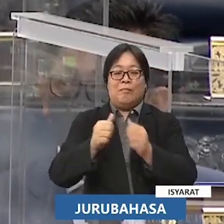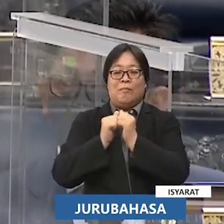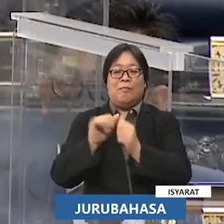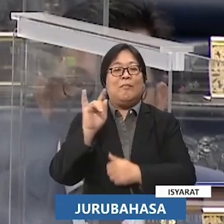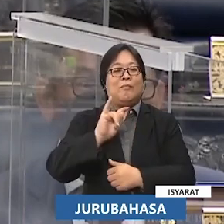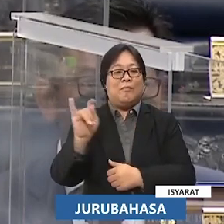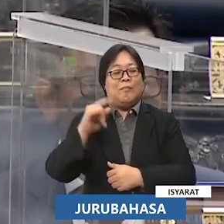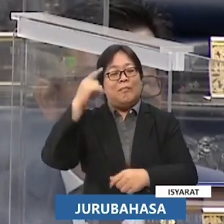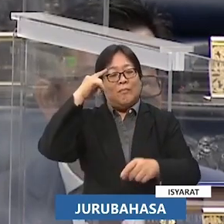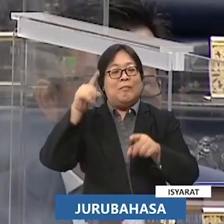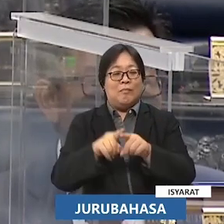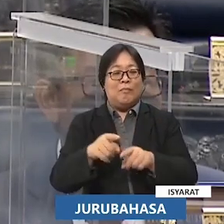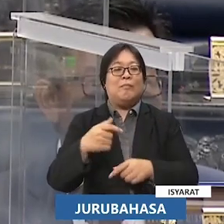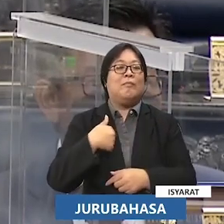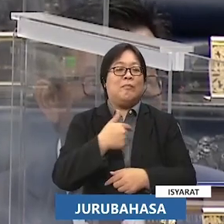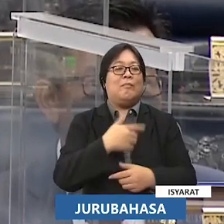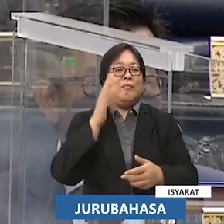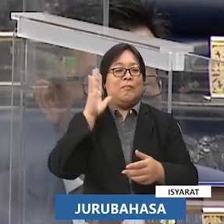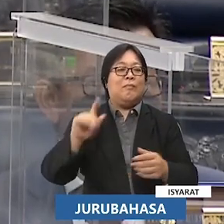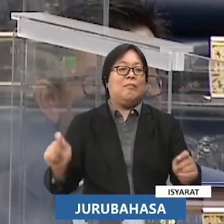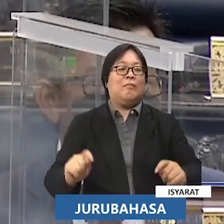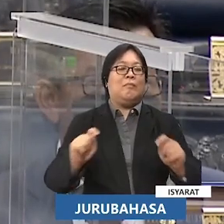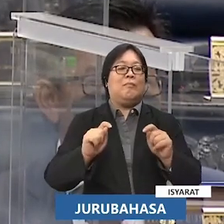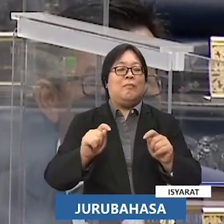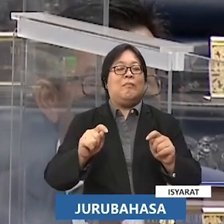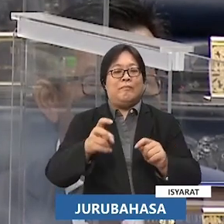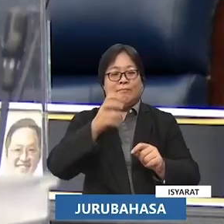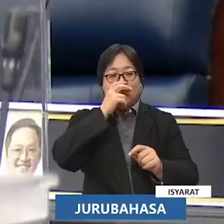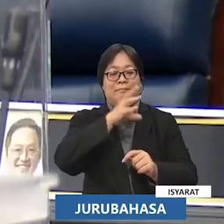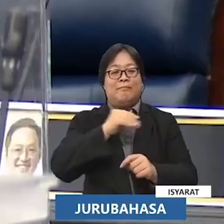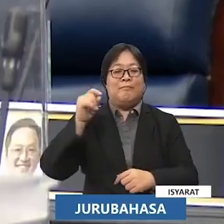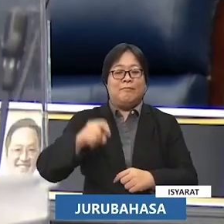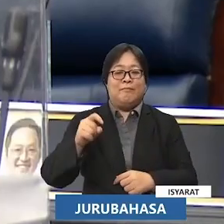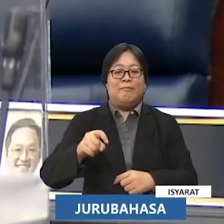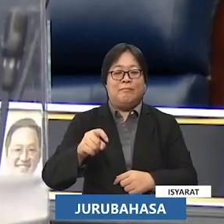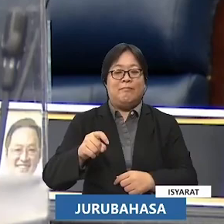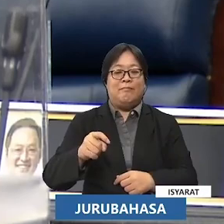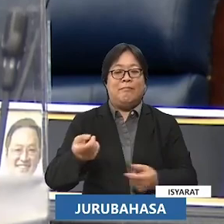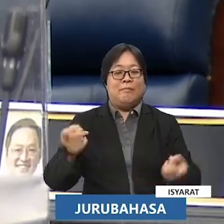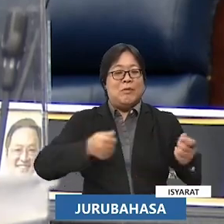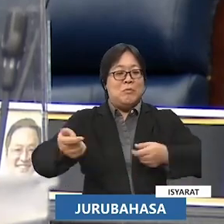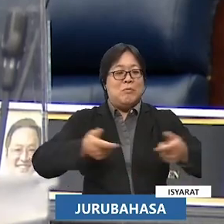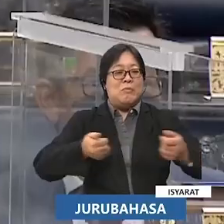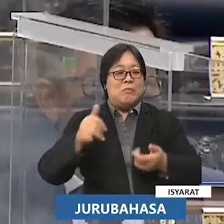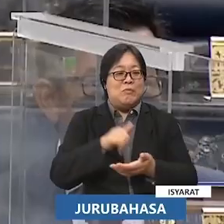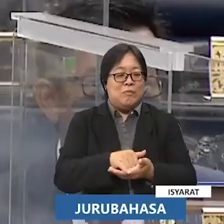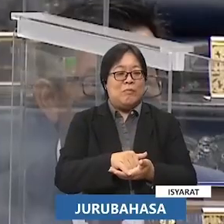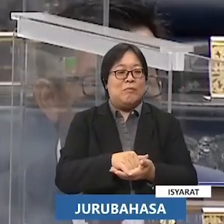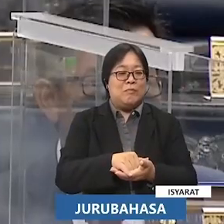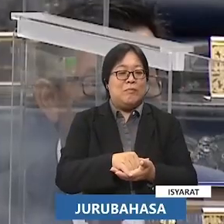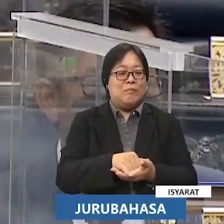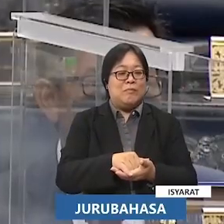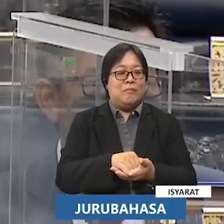bersama dengan toko intan Setuju kita akan mengambil tindakan yang tegas dan pastikan kekerasan yang ada daripada